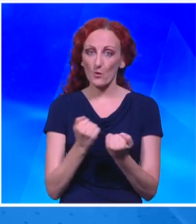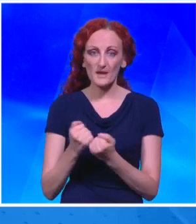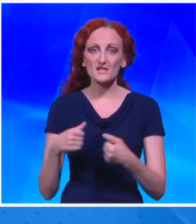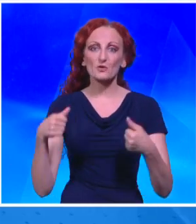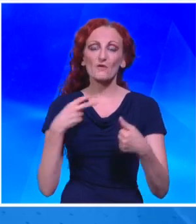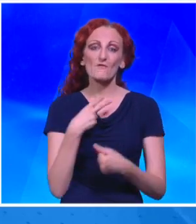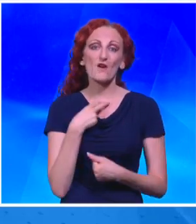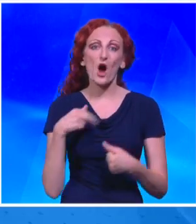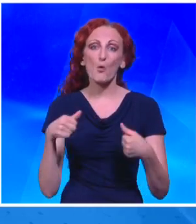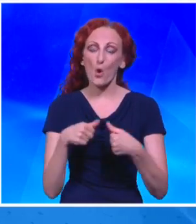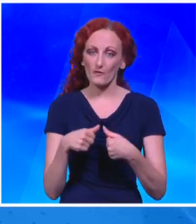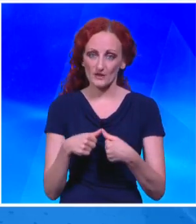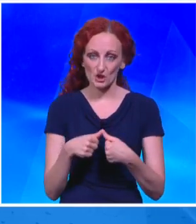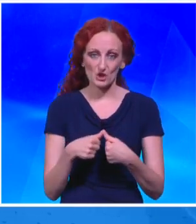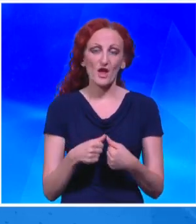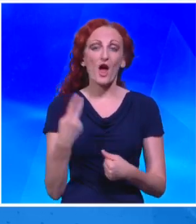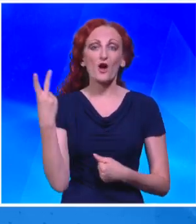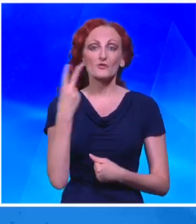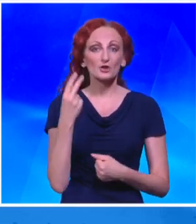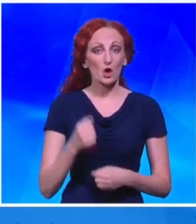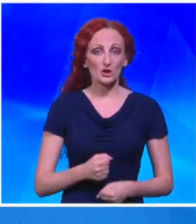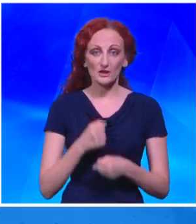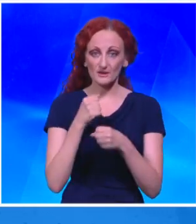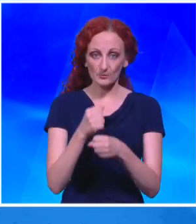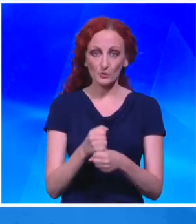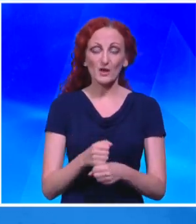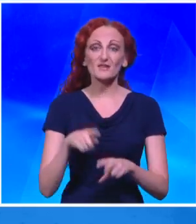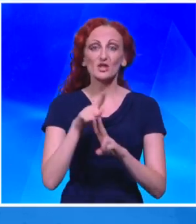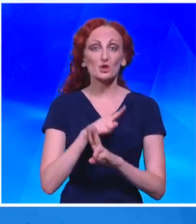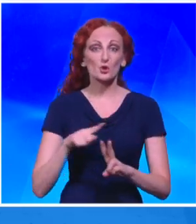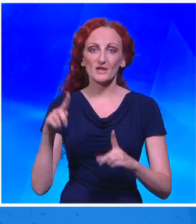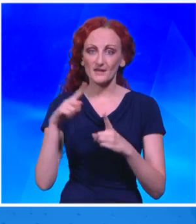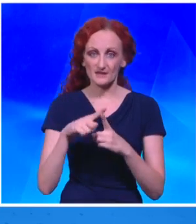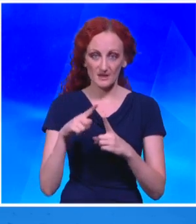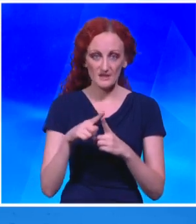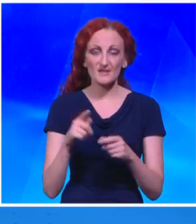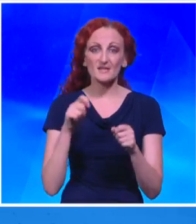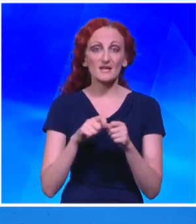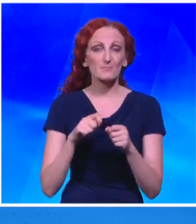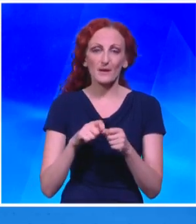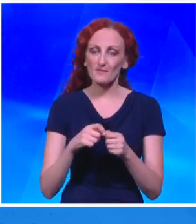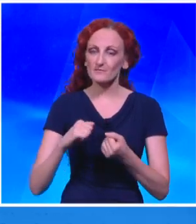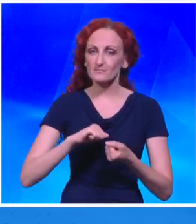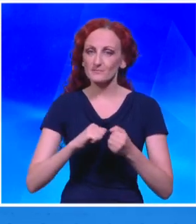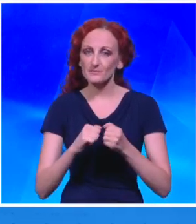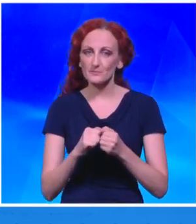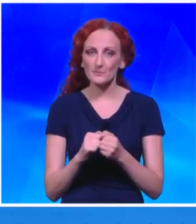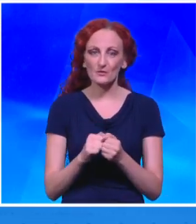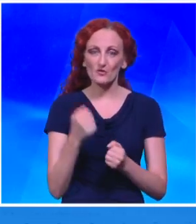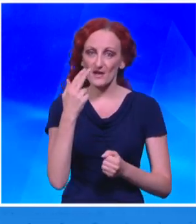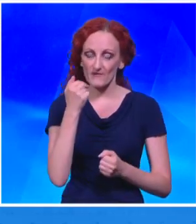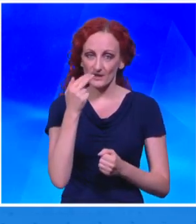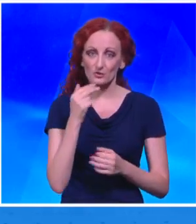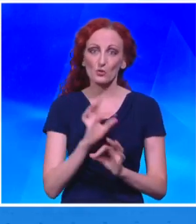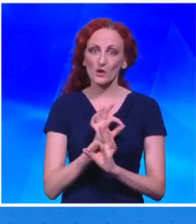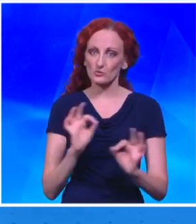Ловеч. Вторият депутат от формация Йордан Терзийски всъщност оформя и битката за Велико Търново, която вече ни е